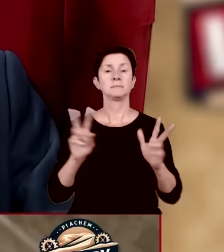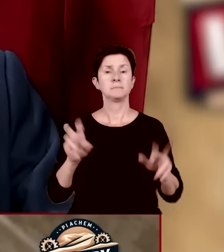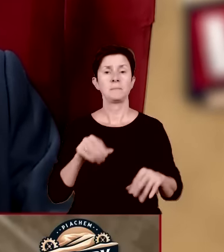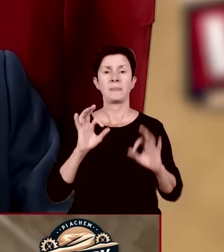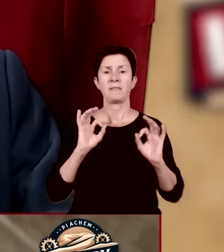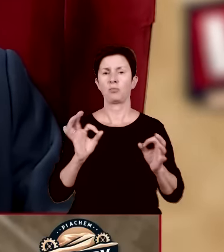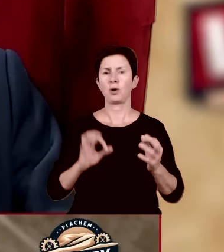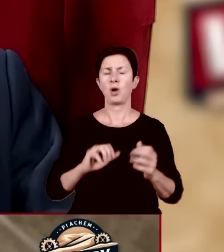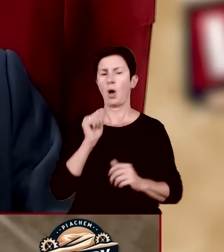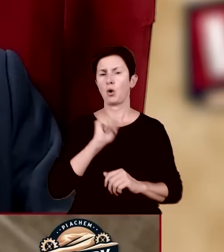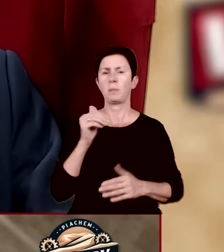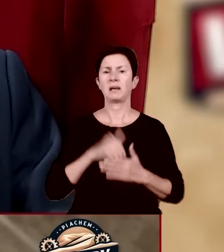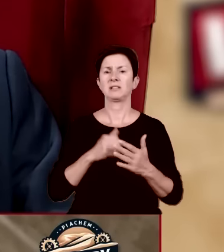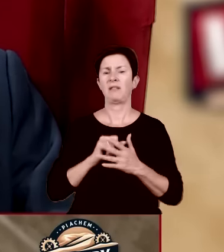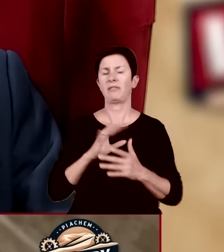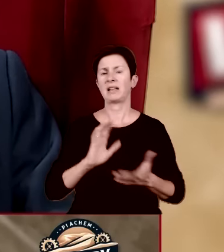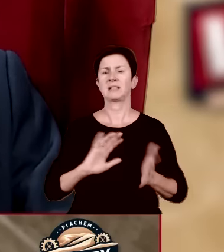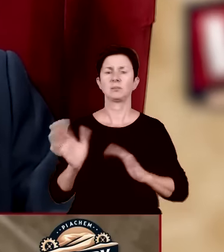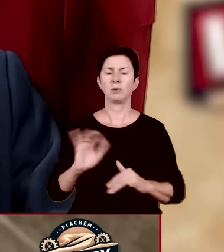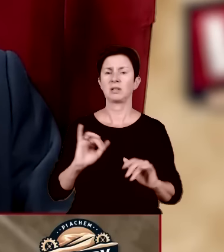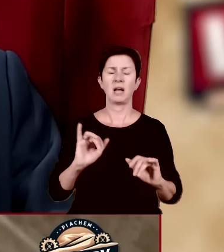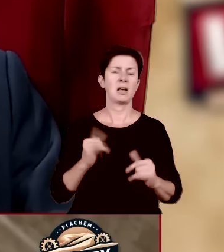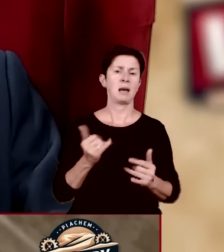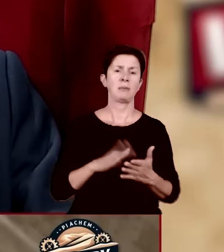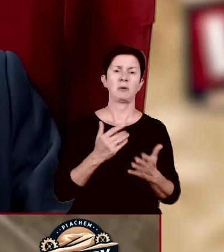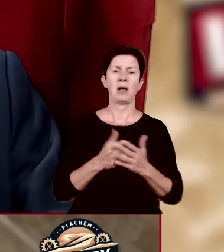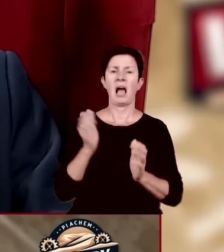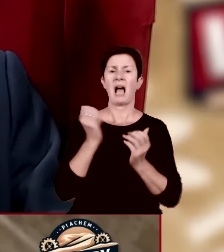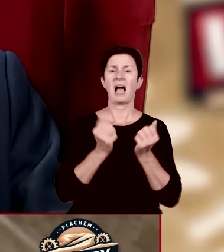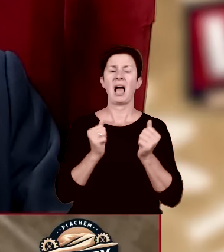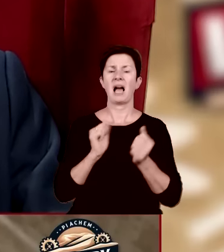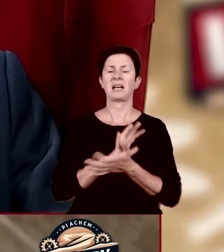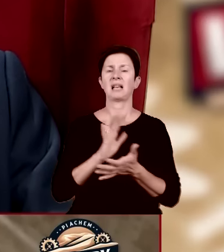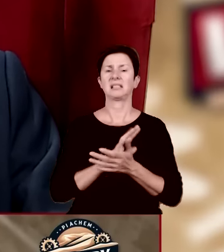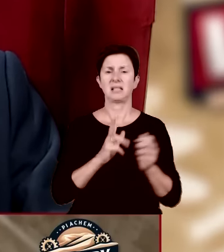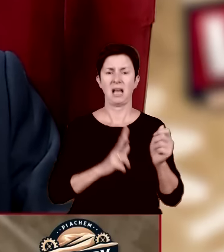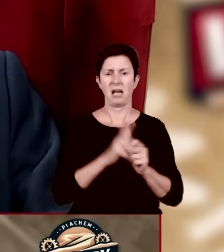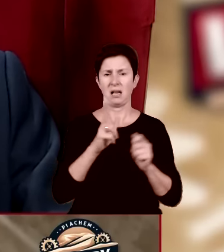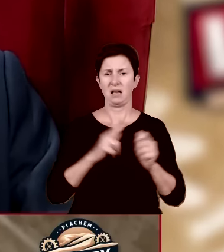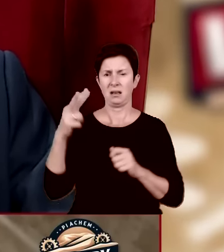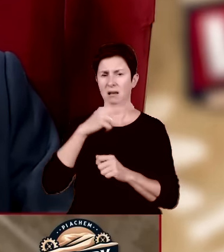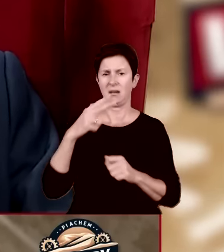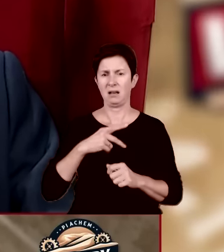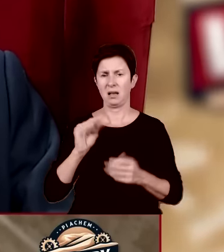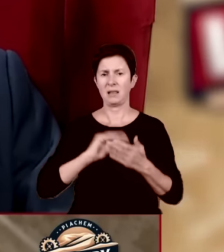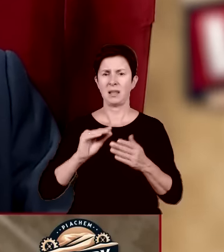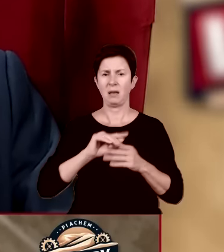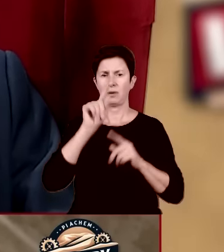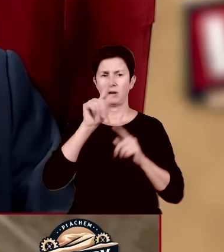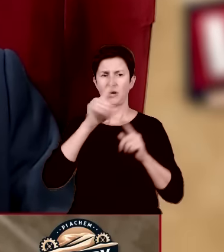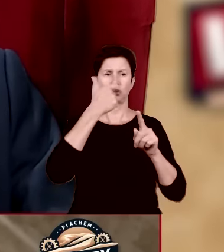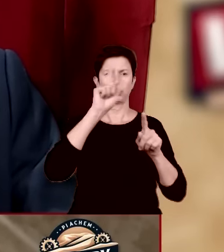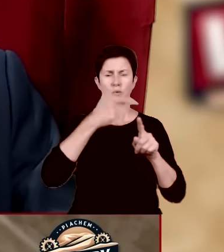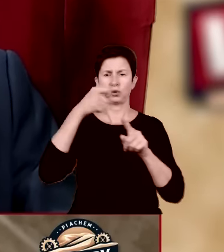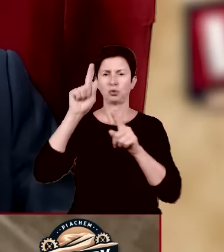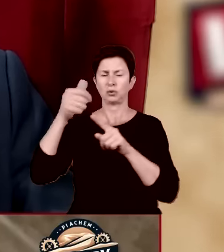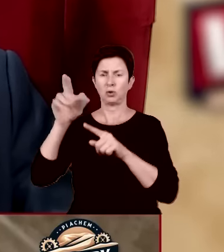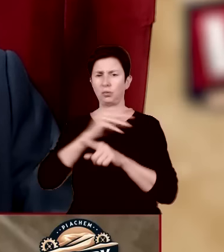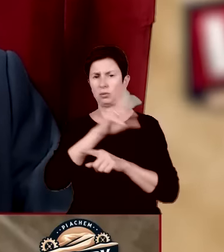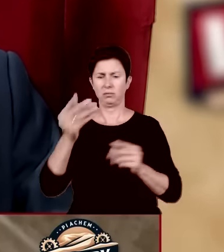się w ten sposób, jakby pocięła kawałki gazet, na każdym z fragmentów gazety napisała 100 zł i stwierdziła,